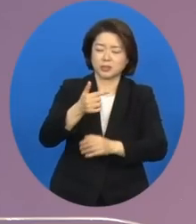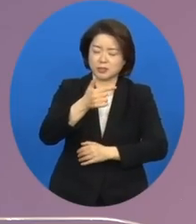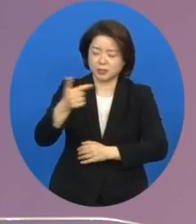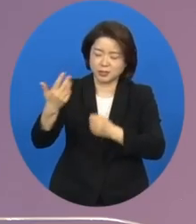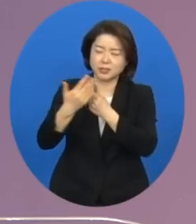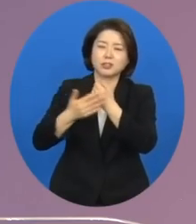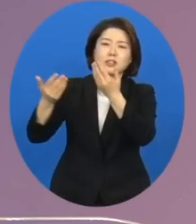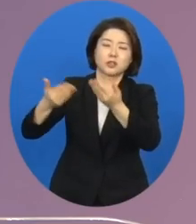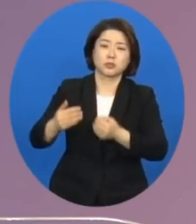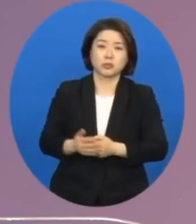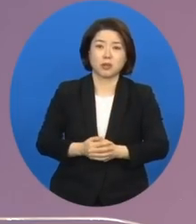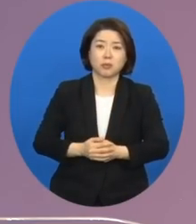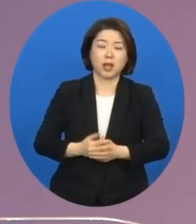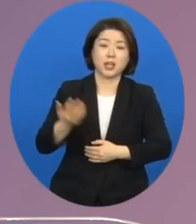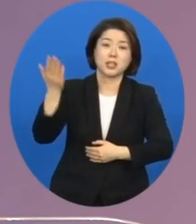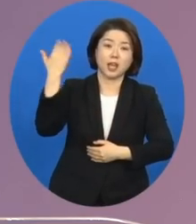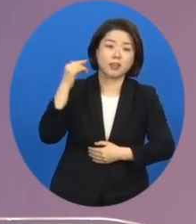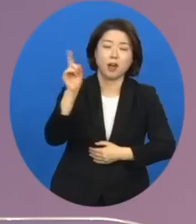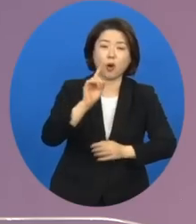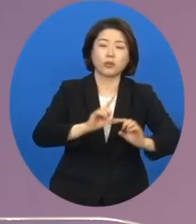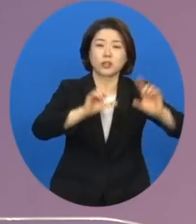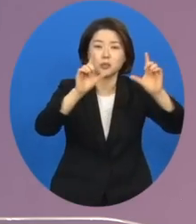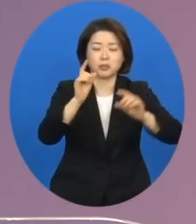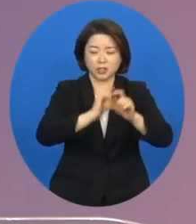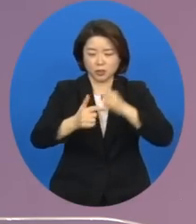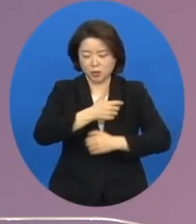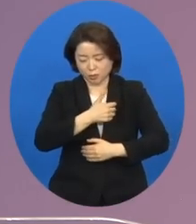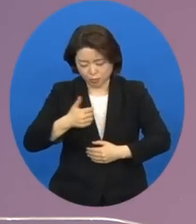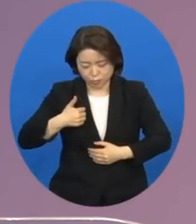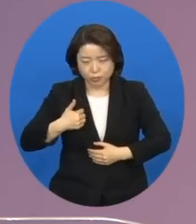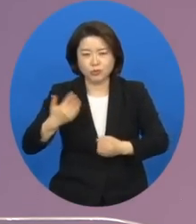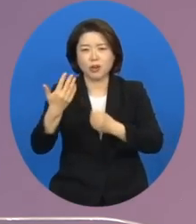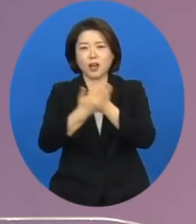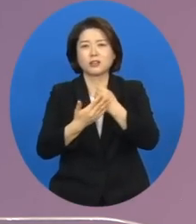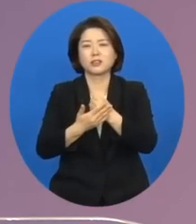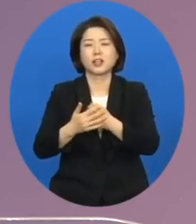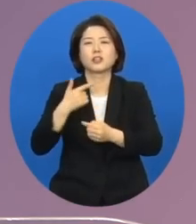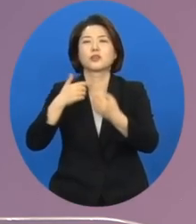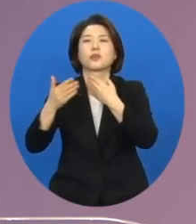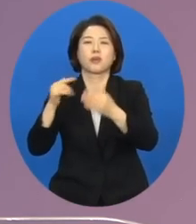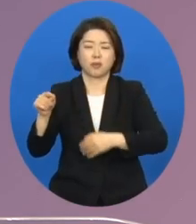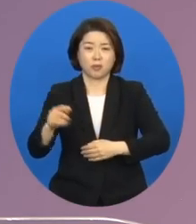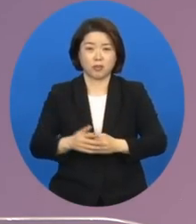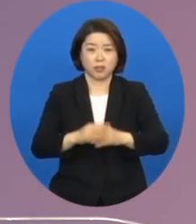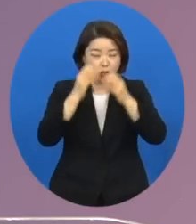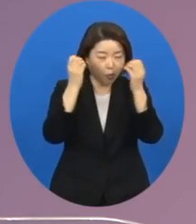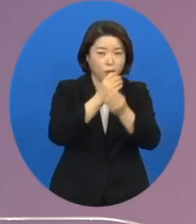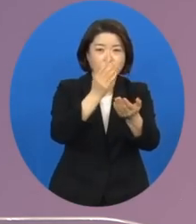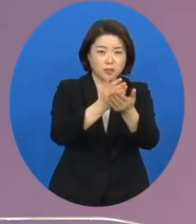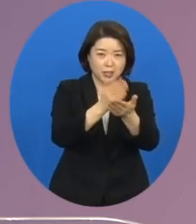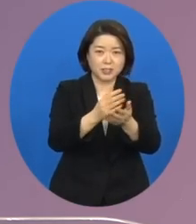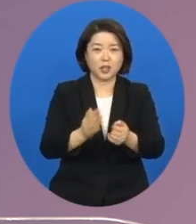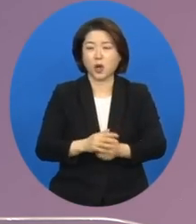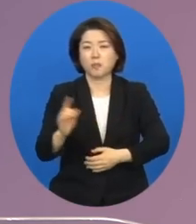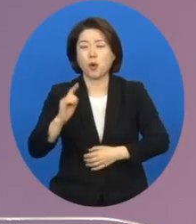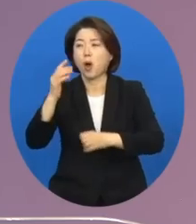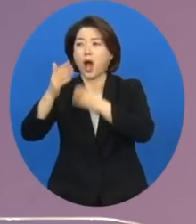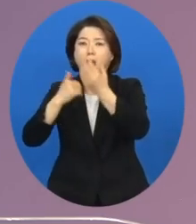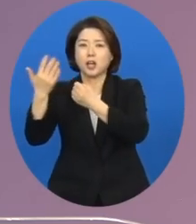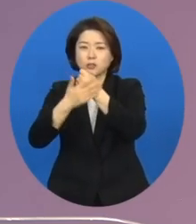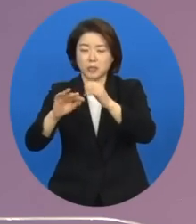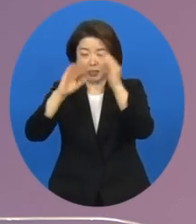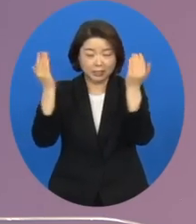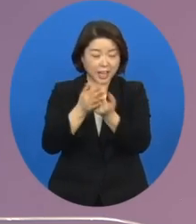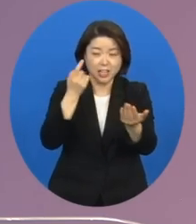어느 해보다도 풍성한 은혜를 경험케 하셨습니다 그런데 여러분 오해는 마세요 그냥 뭐 하나님의 은혜로